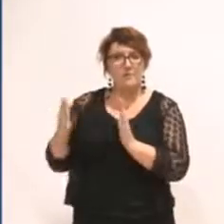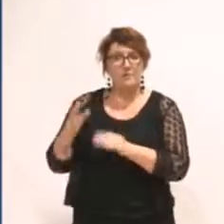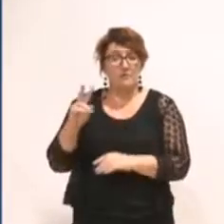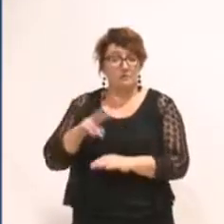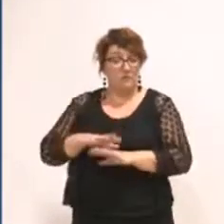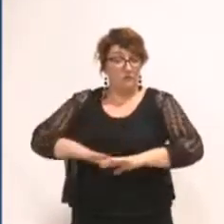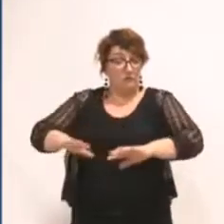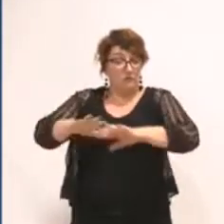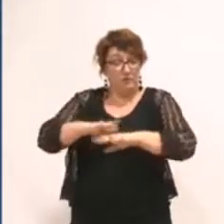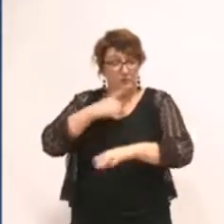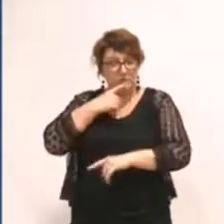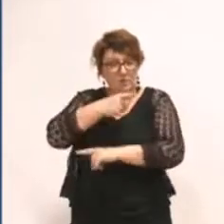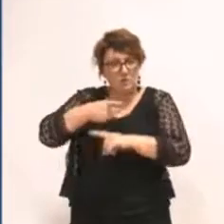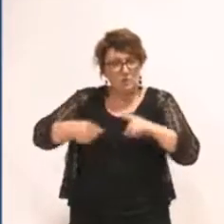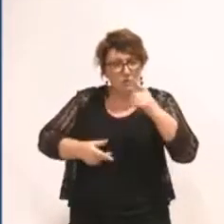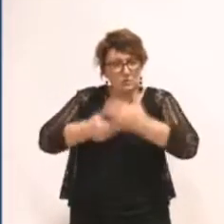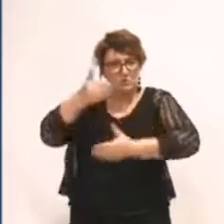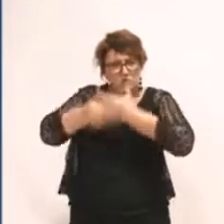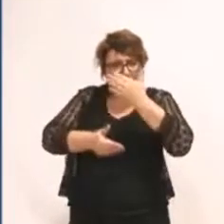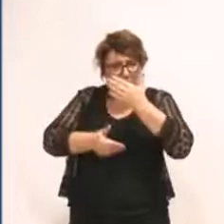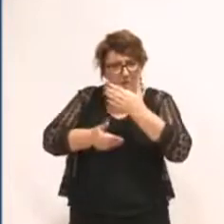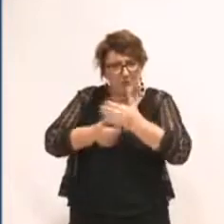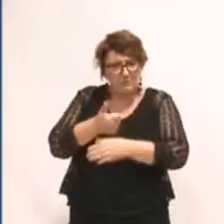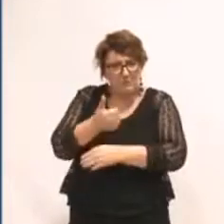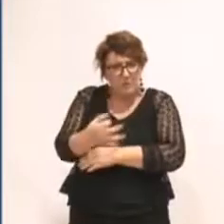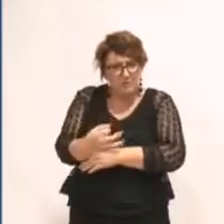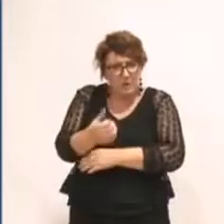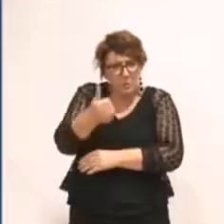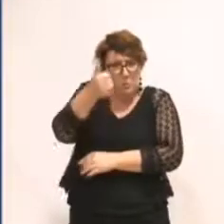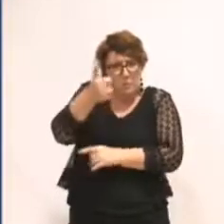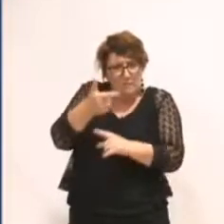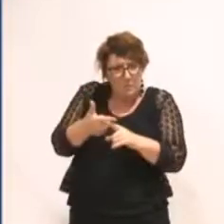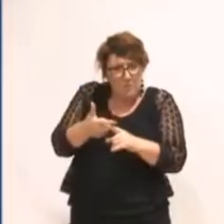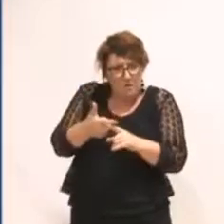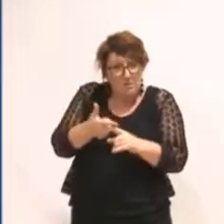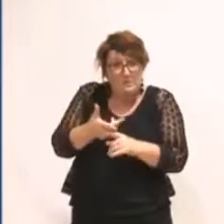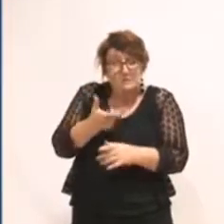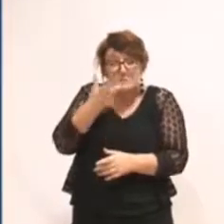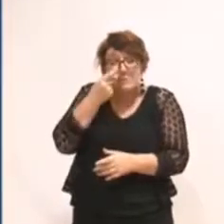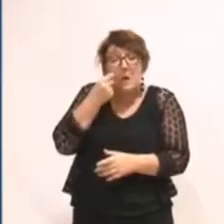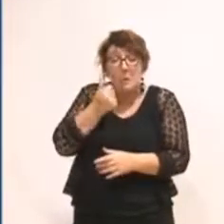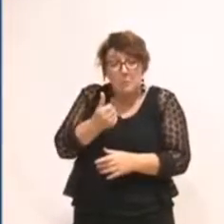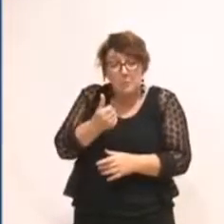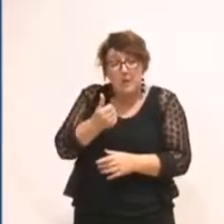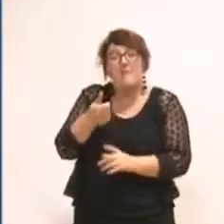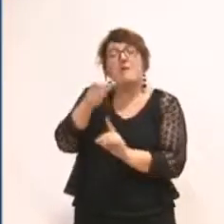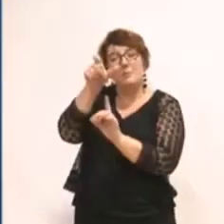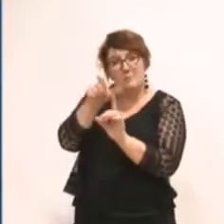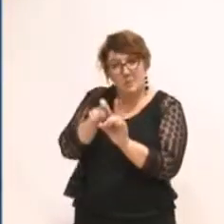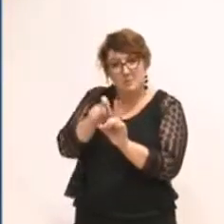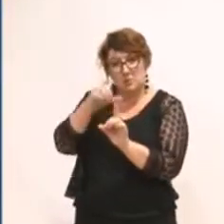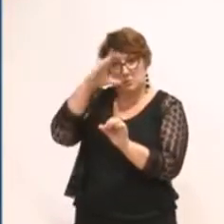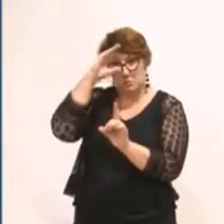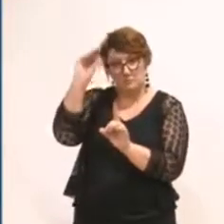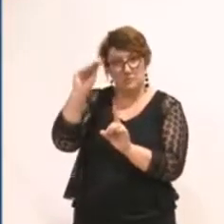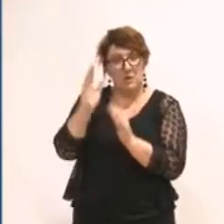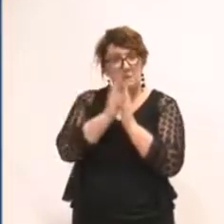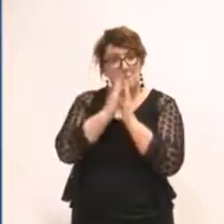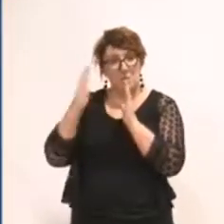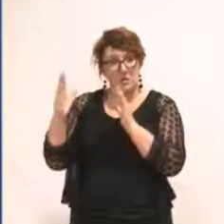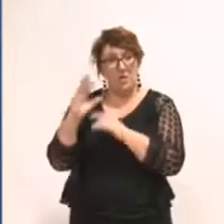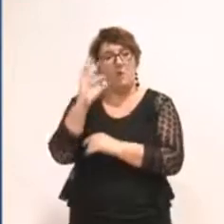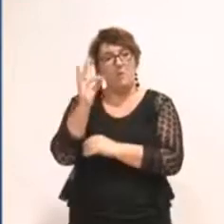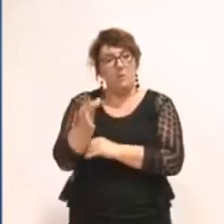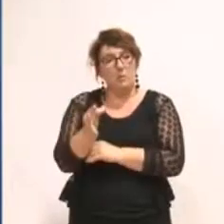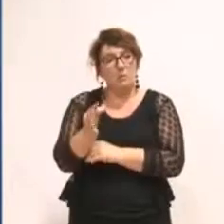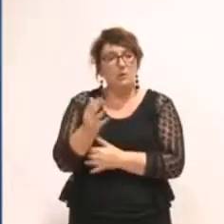une demi-journée par semaine, je crois, hein, si j'ai bien lu, en présence d'une bibliothécaire. Hein. Donc il va être ouvert peut-être